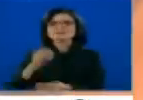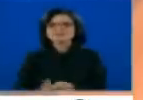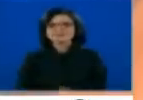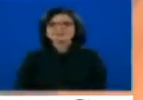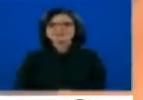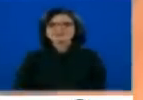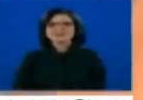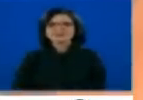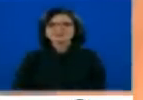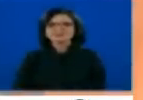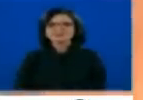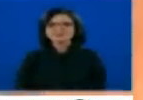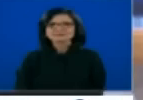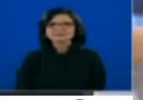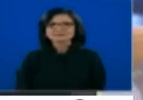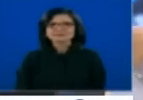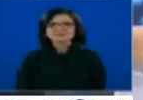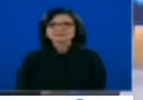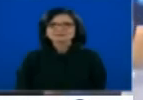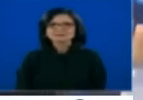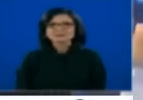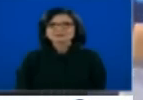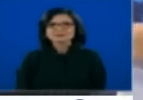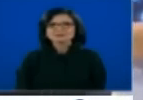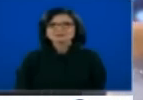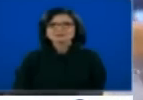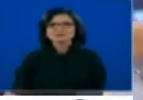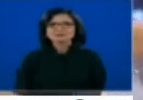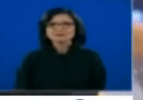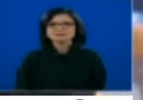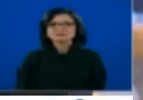1 Seteng menit dimulai dari saat anda